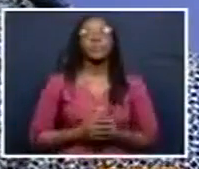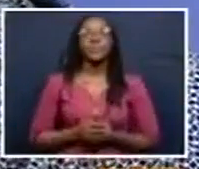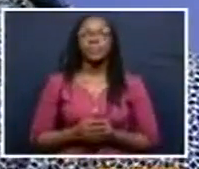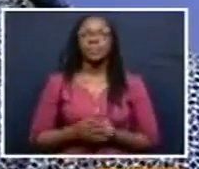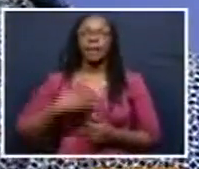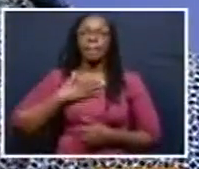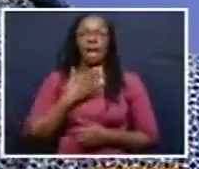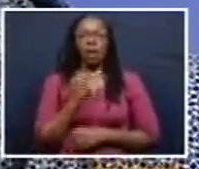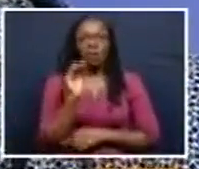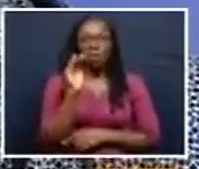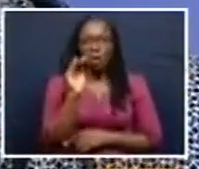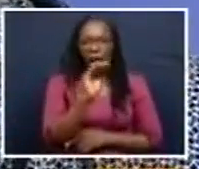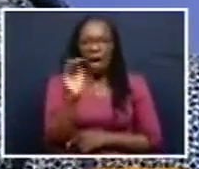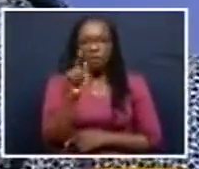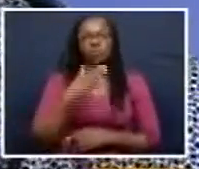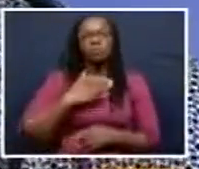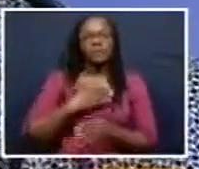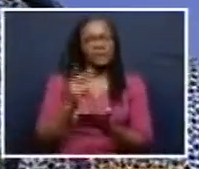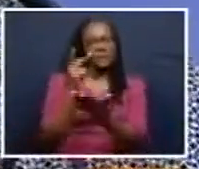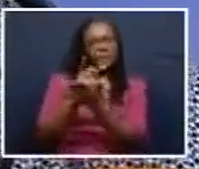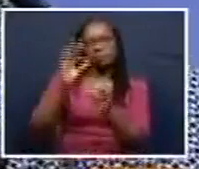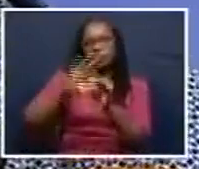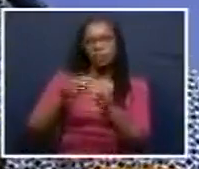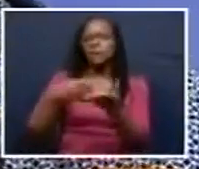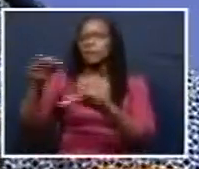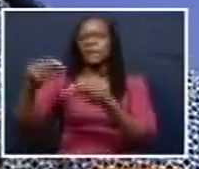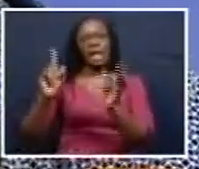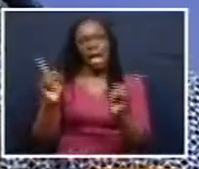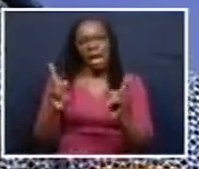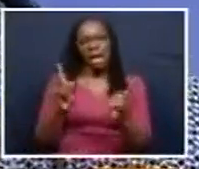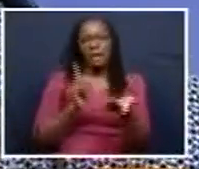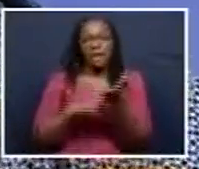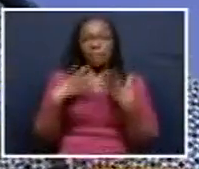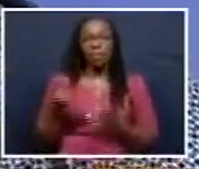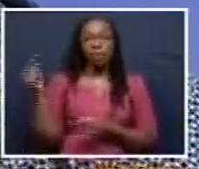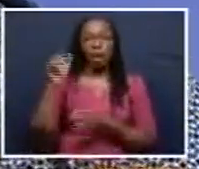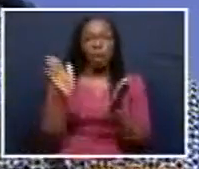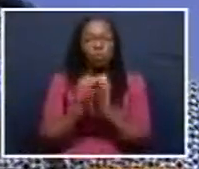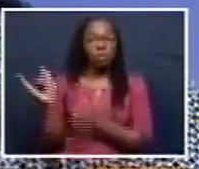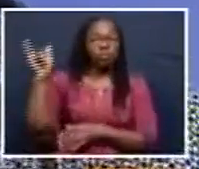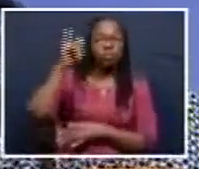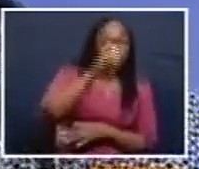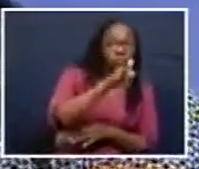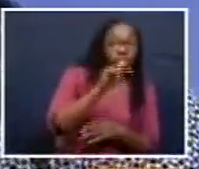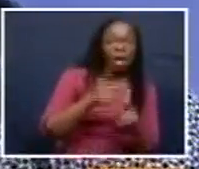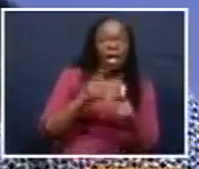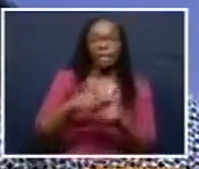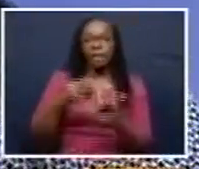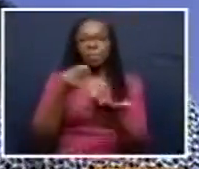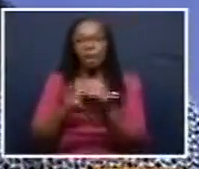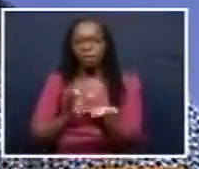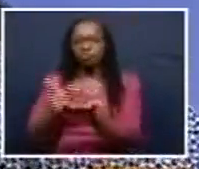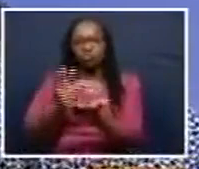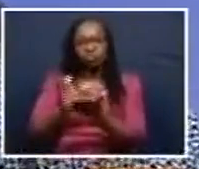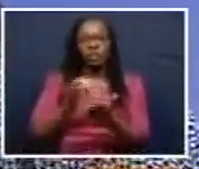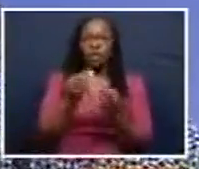tu mkae na hiyo kura yenu, msiuze. Wakija na mahelikopta, warushie nyinyi mahela. Kama ni